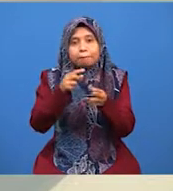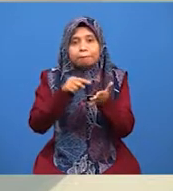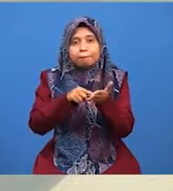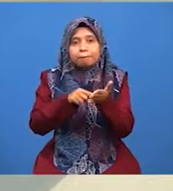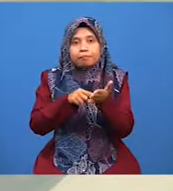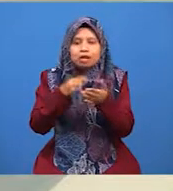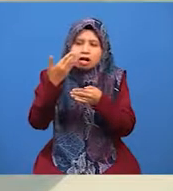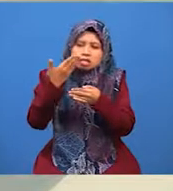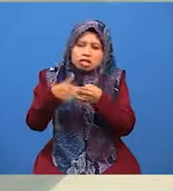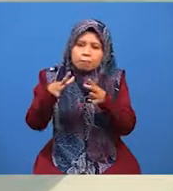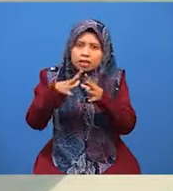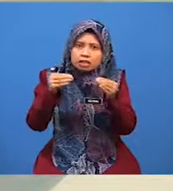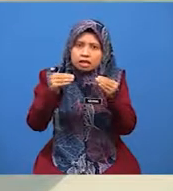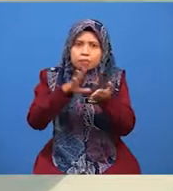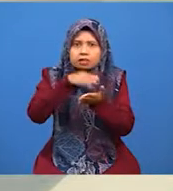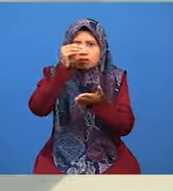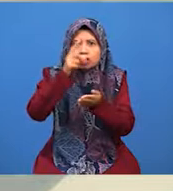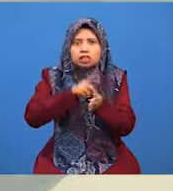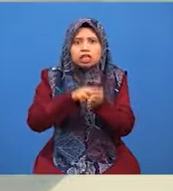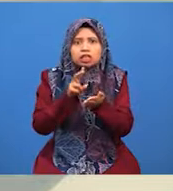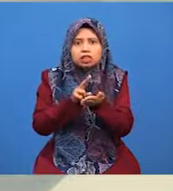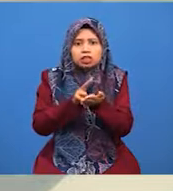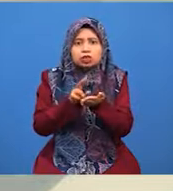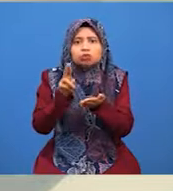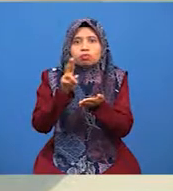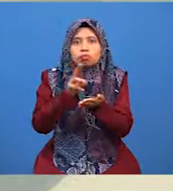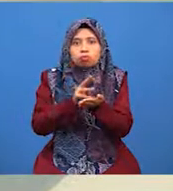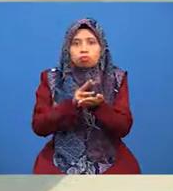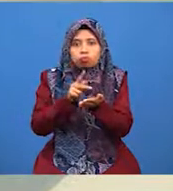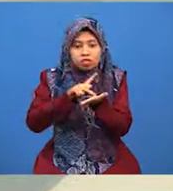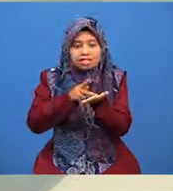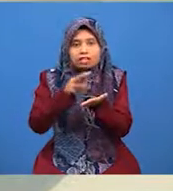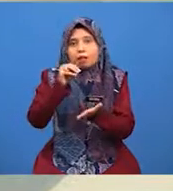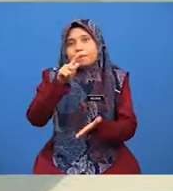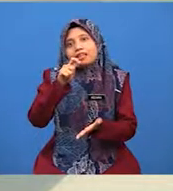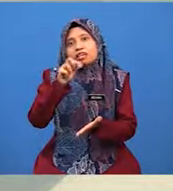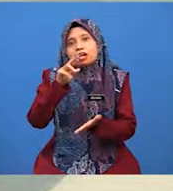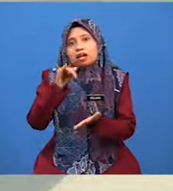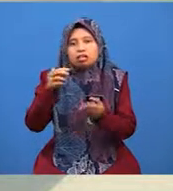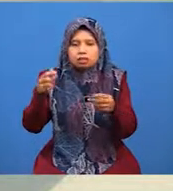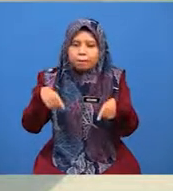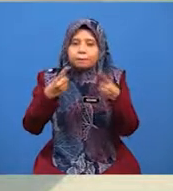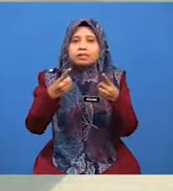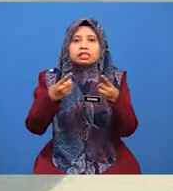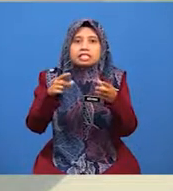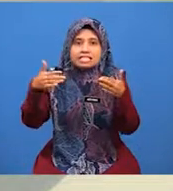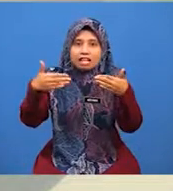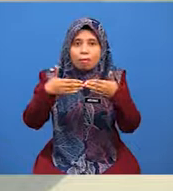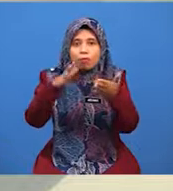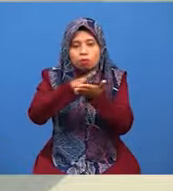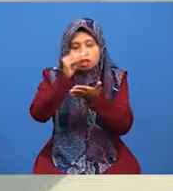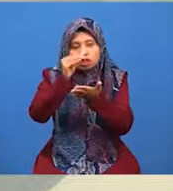Selepas menamatkan pengajian di pusat matrikulasi, Parjo melanjutkan pelajarannya